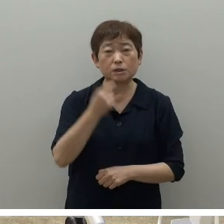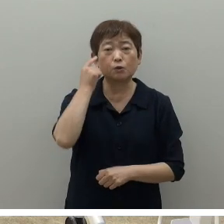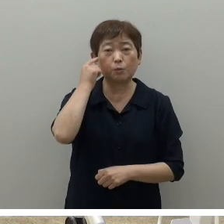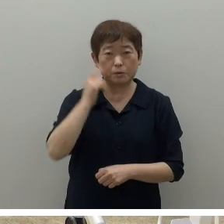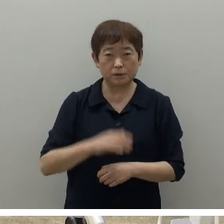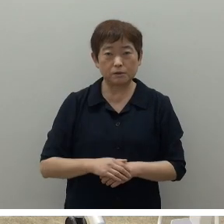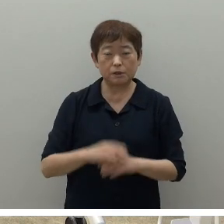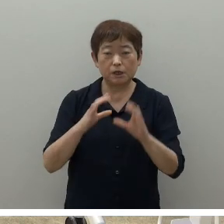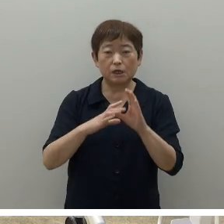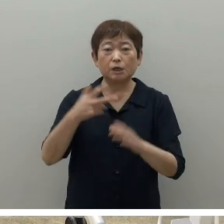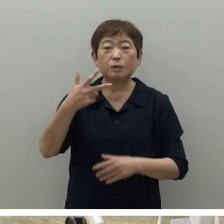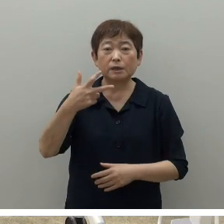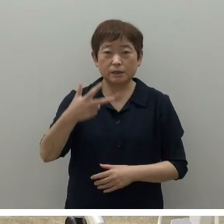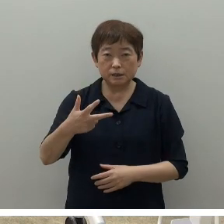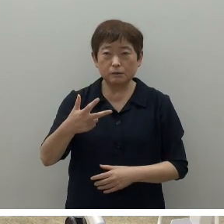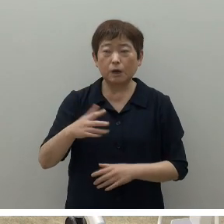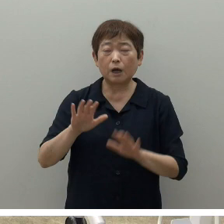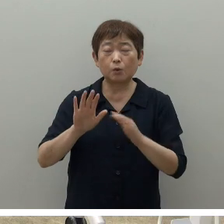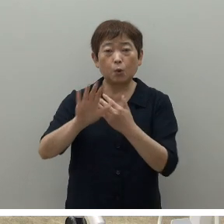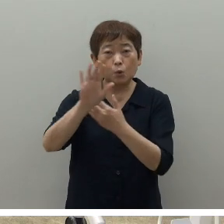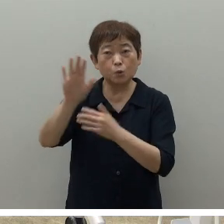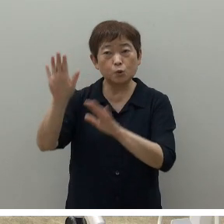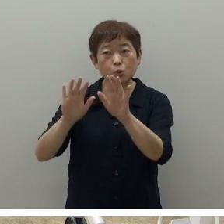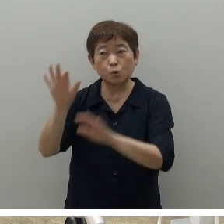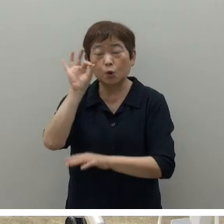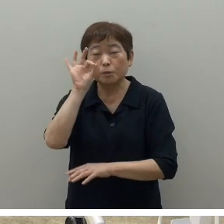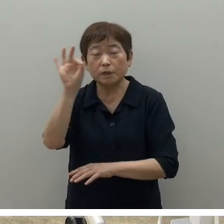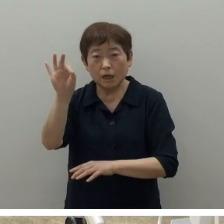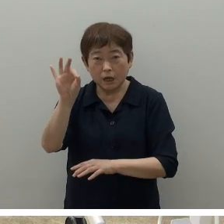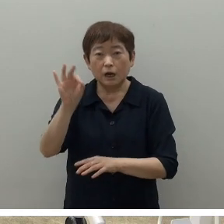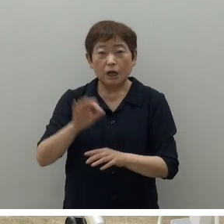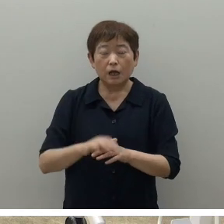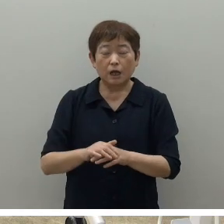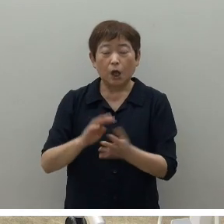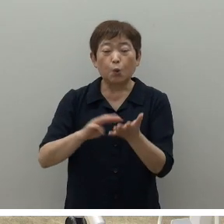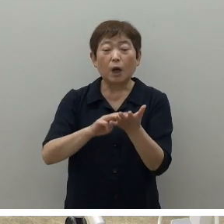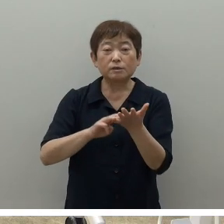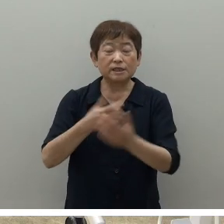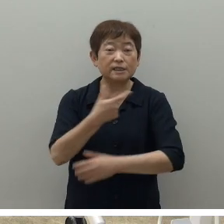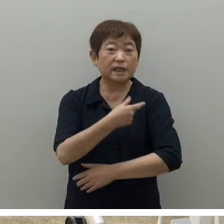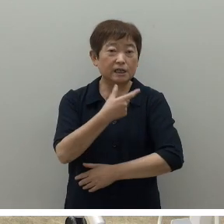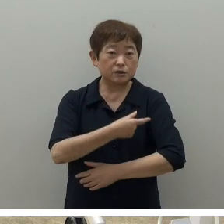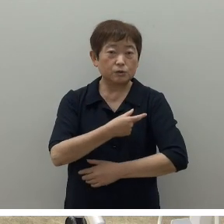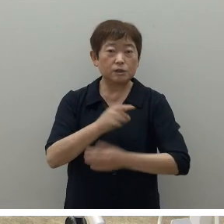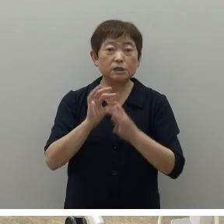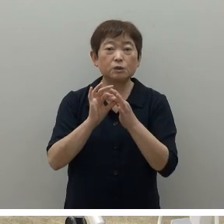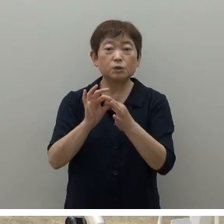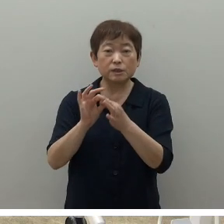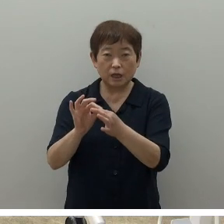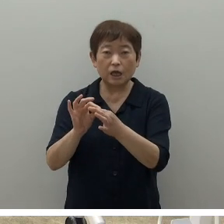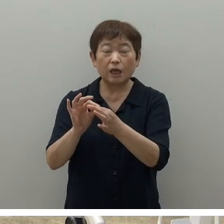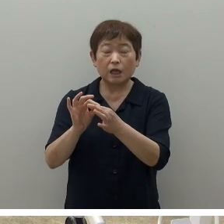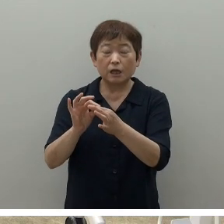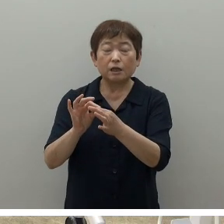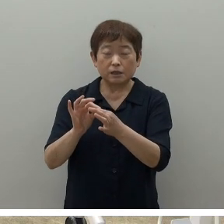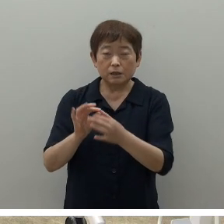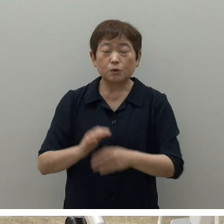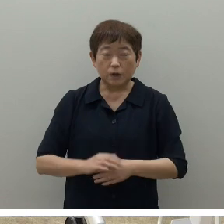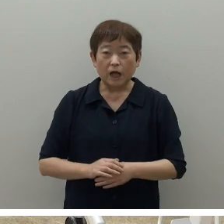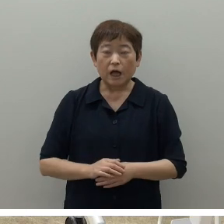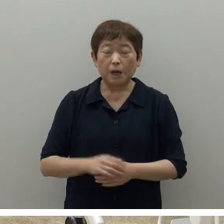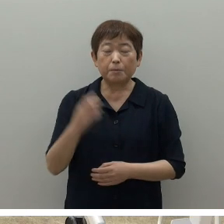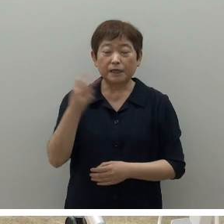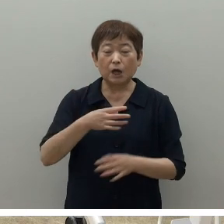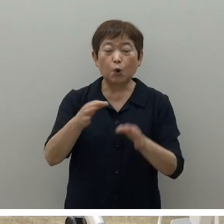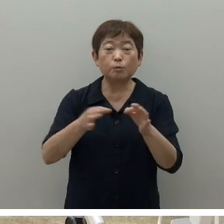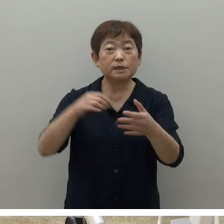めながら円滑なワクチン接種に加え、飛沫感染防止対策として有効なパーテーションを設置